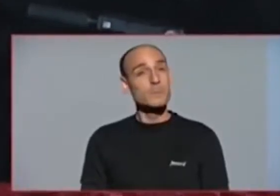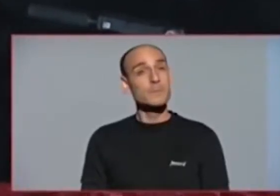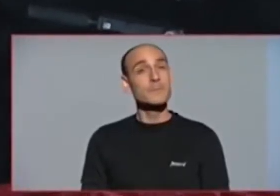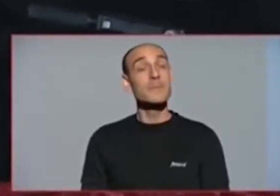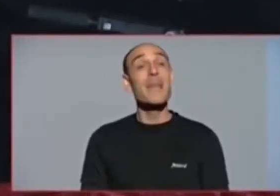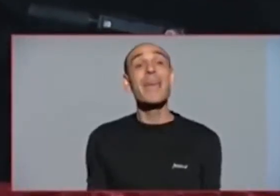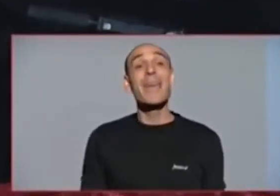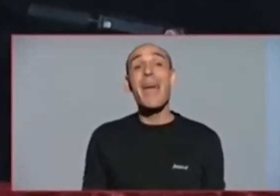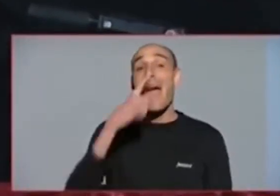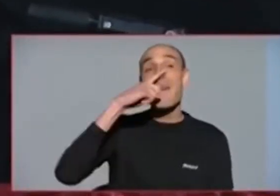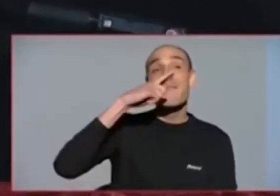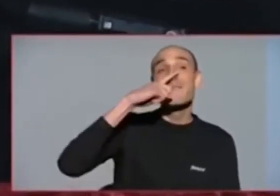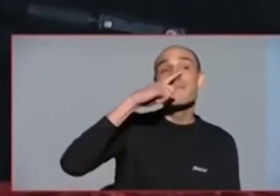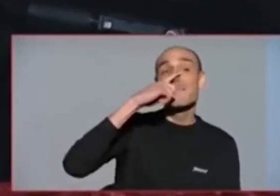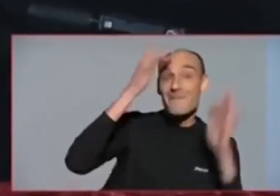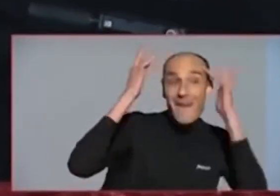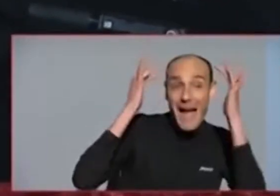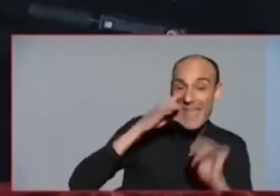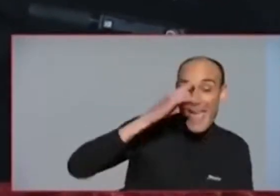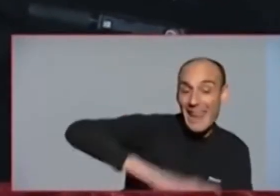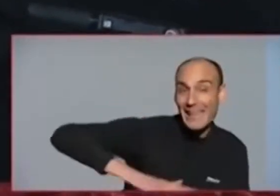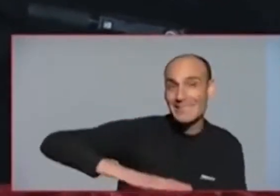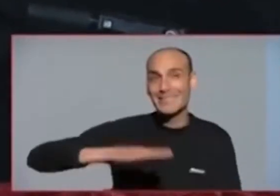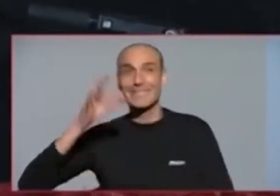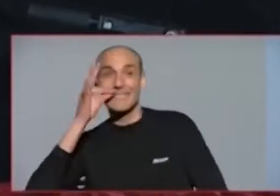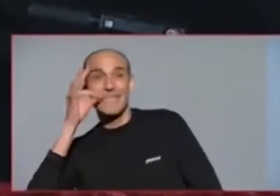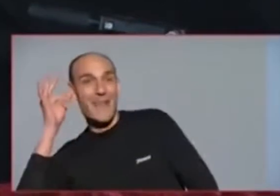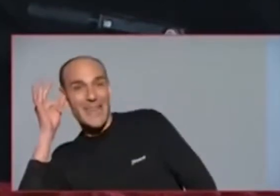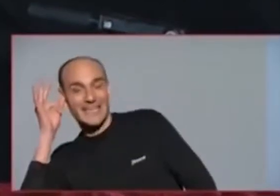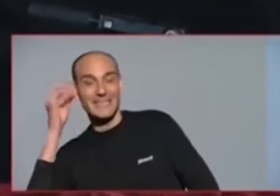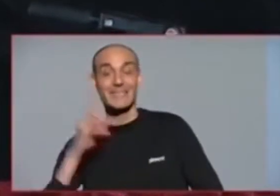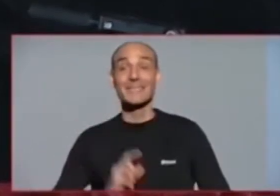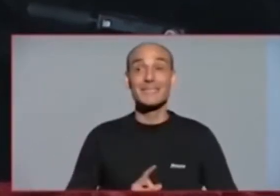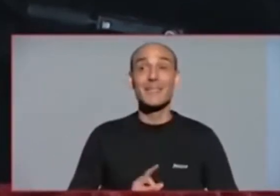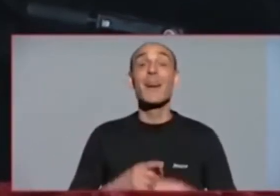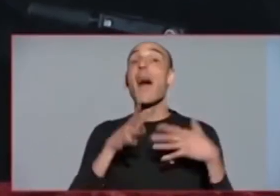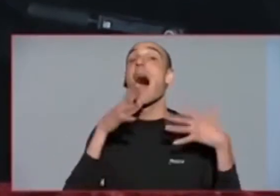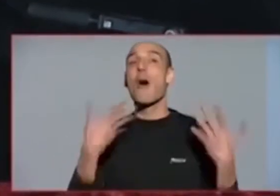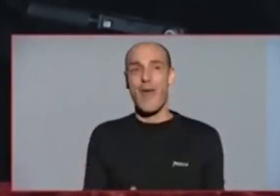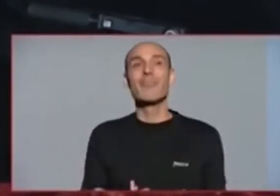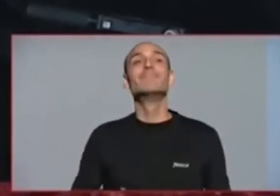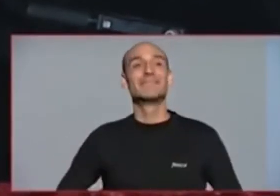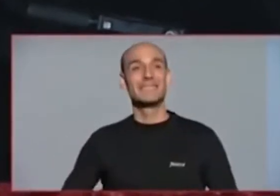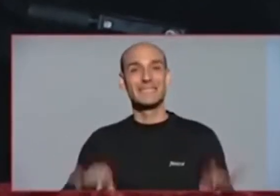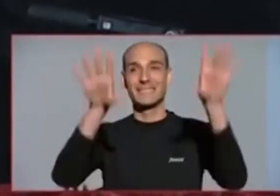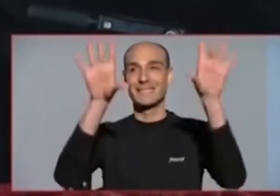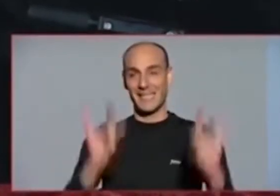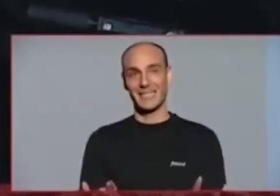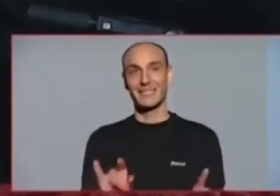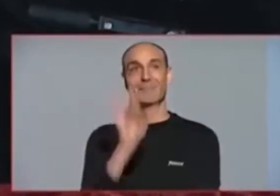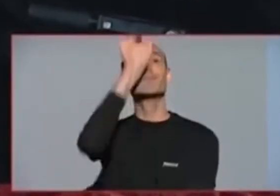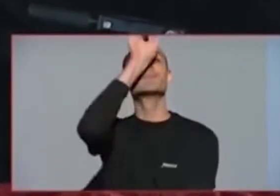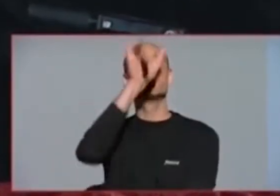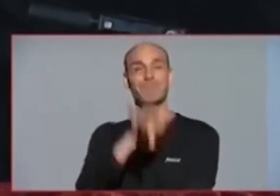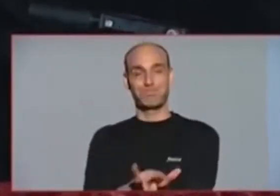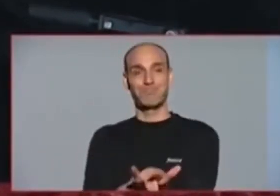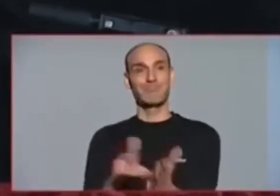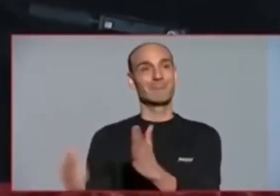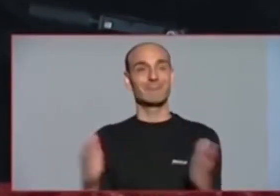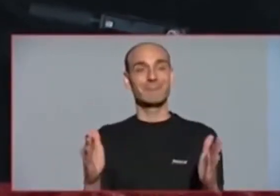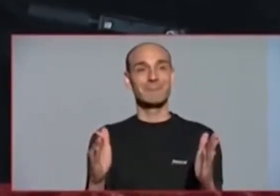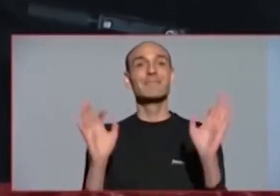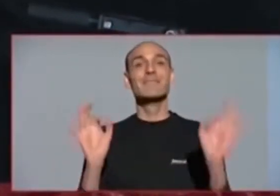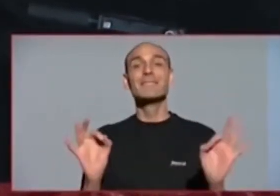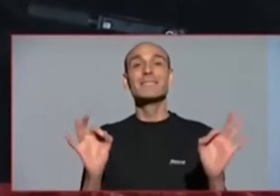Fallerets i falleretes, ara sí, ha arribat el moment.